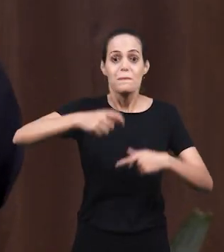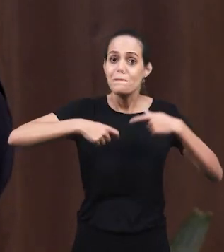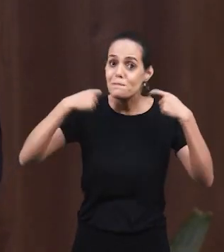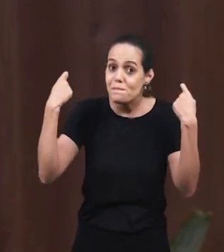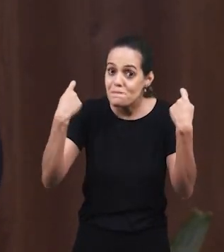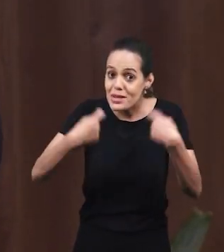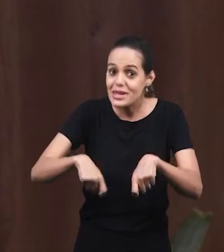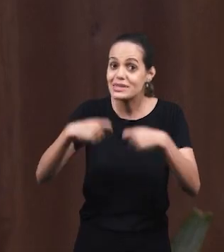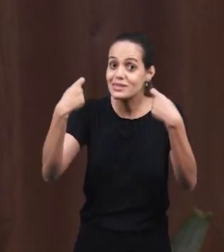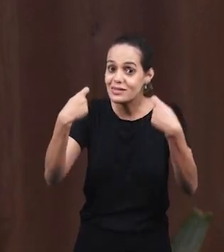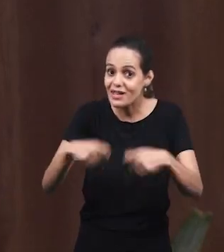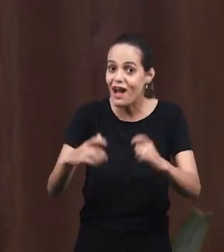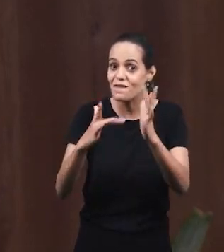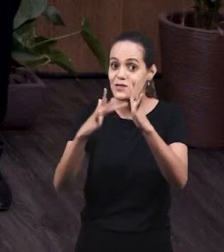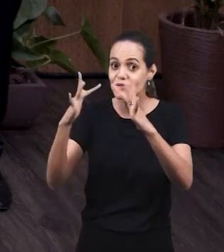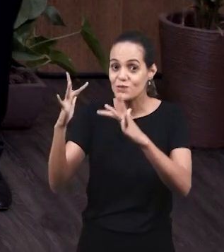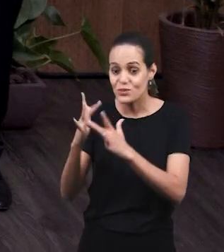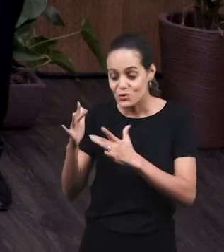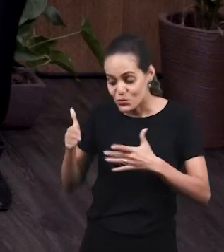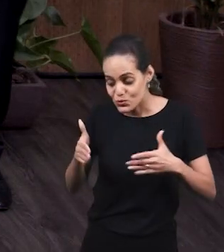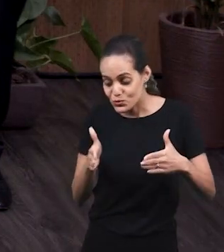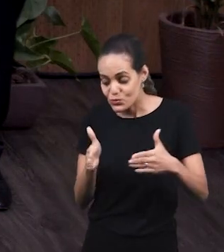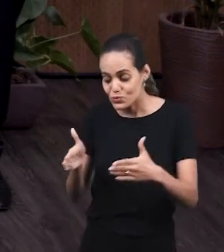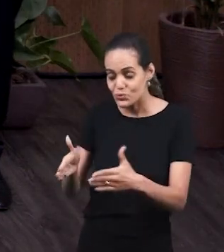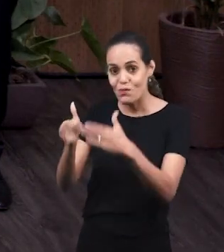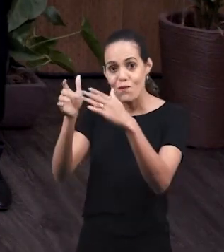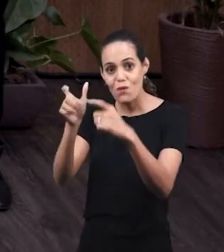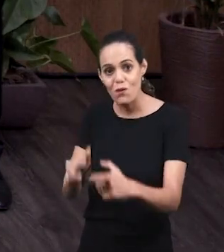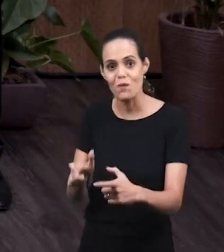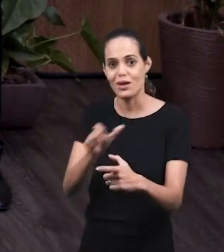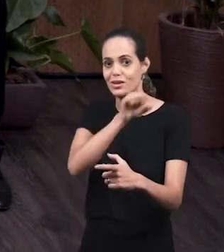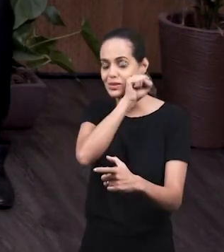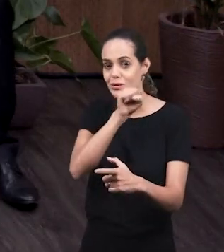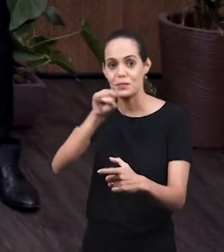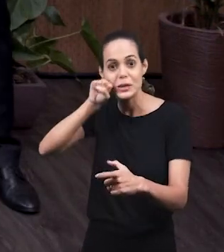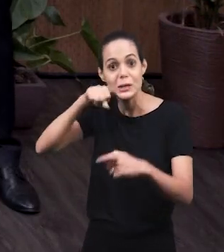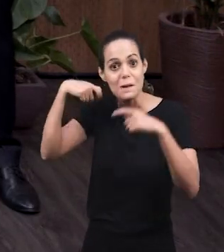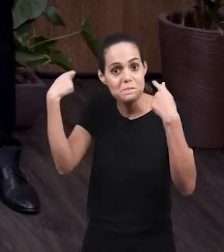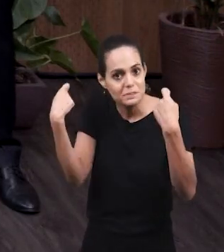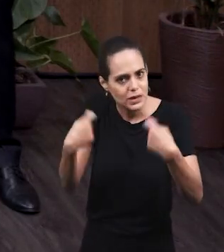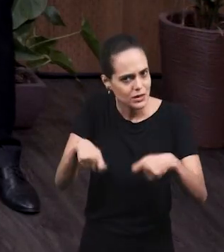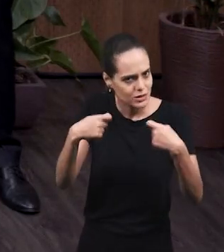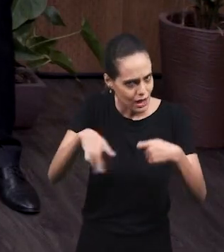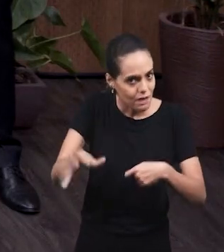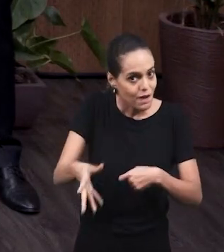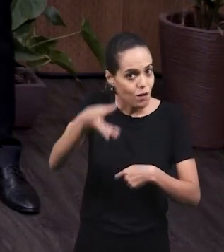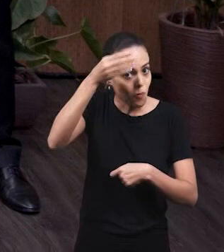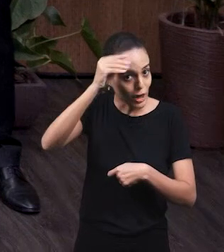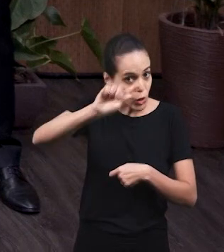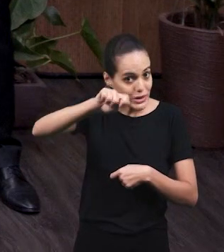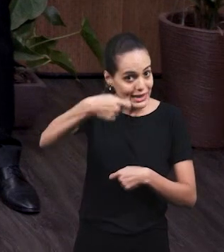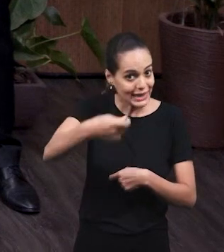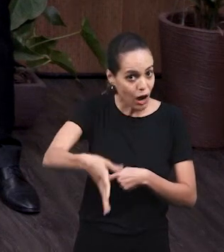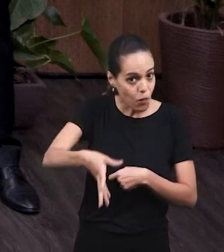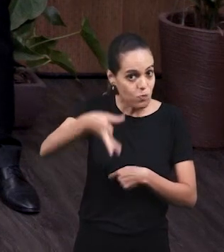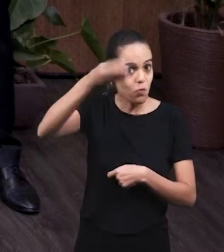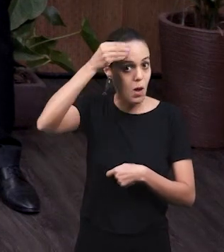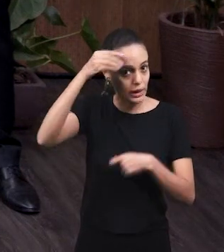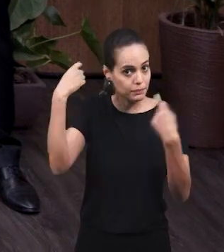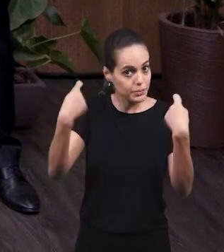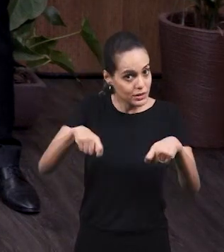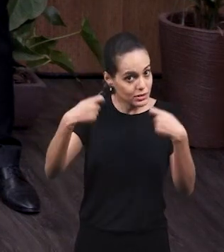nécessaire, Jésus, passer par Samarie. Donc, Sergio, Jésus, le Seigneur